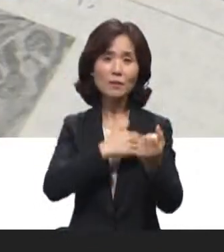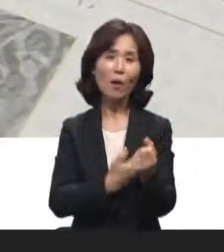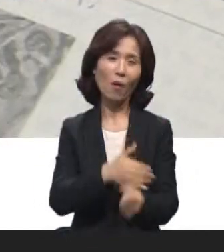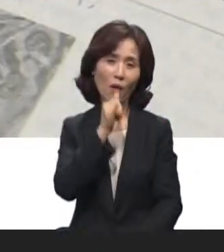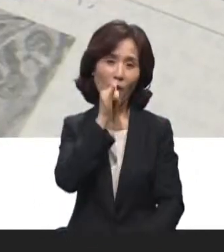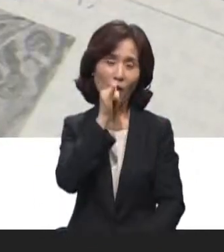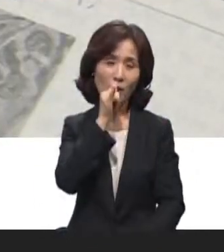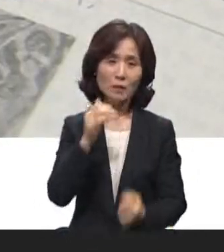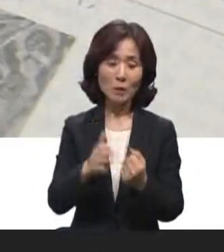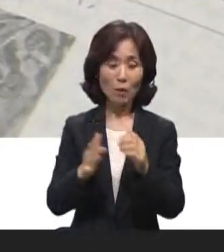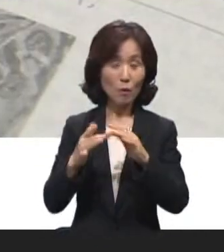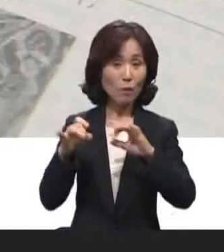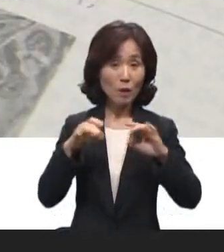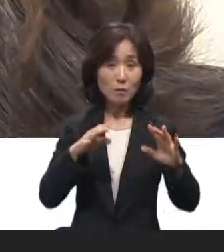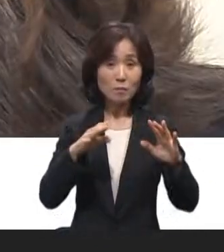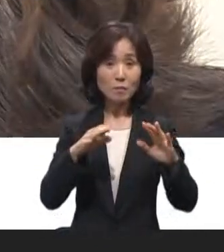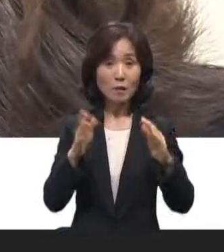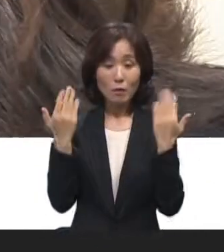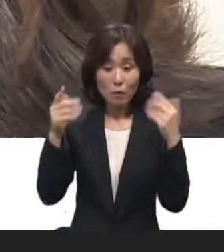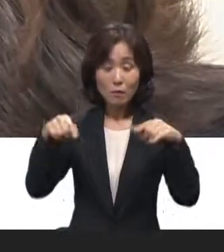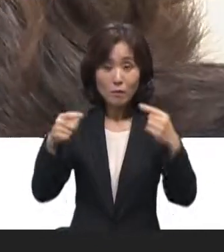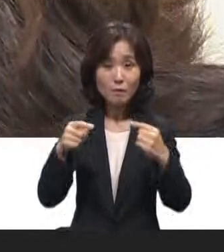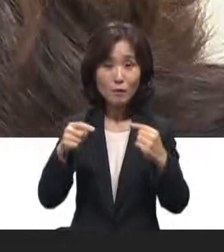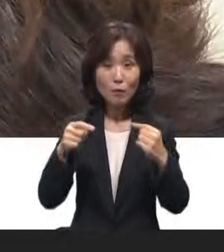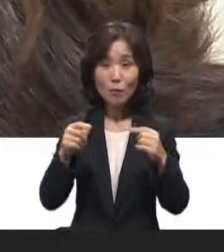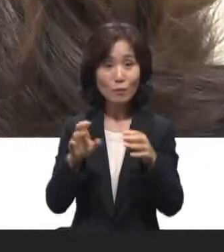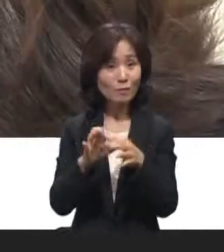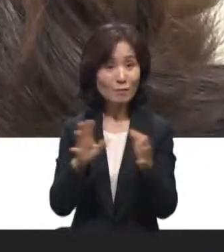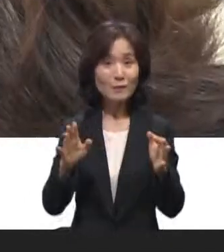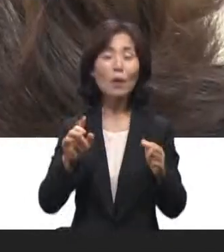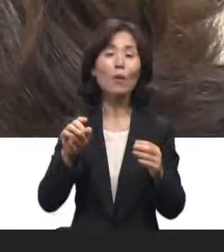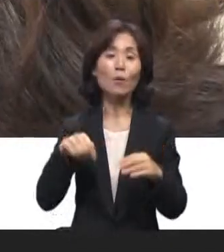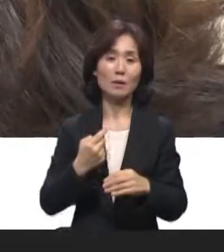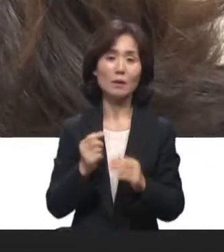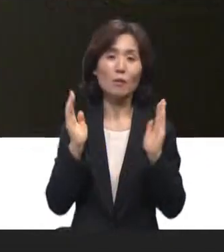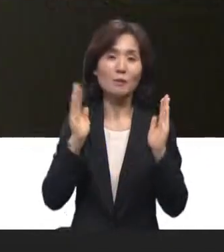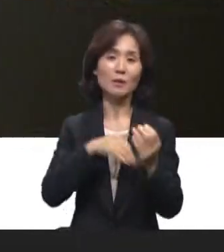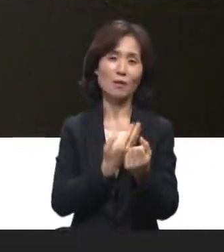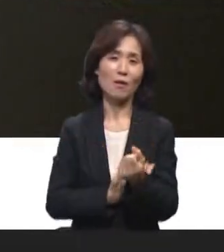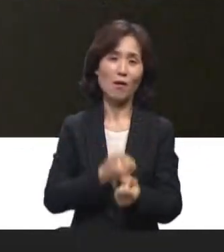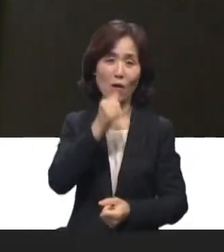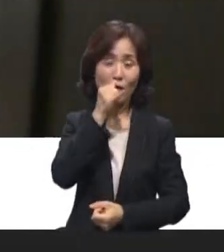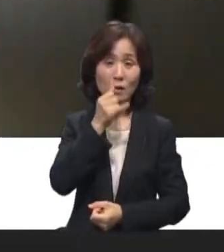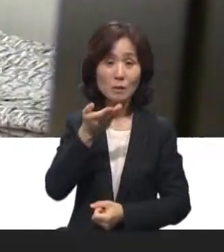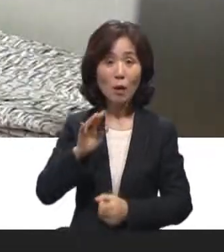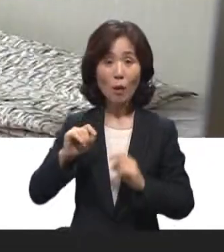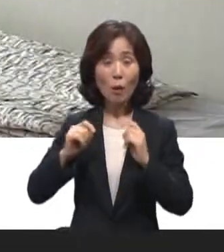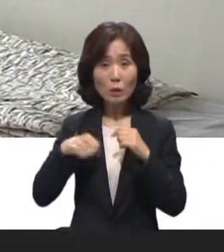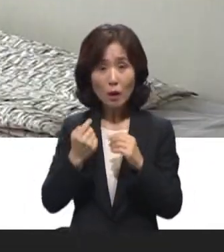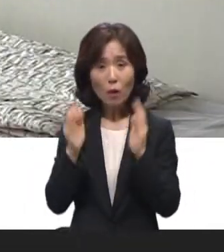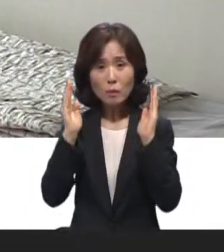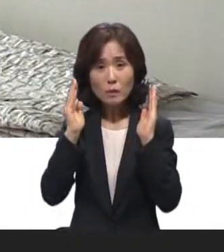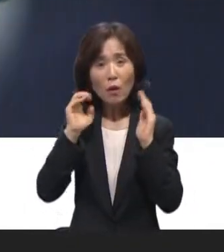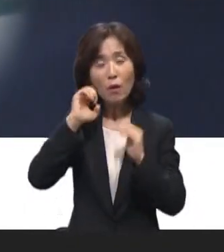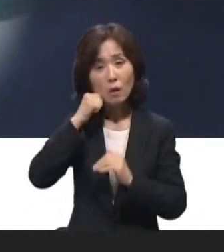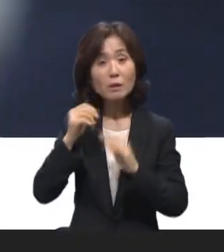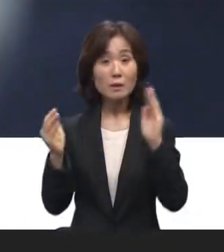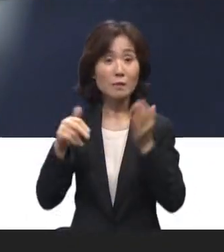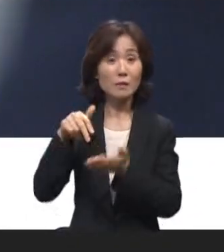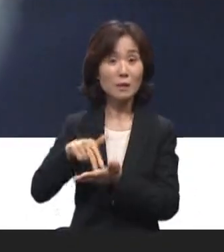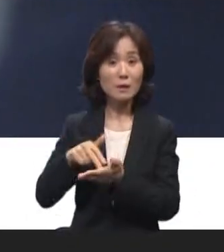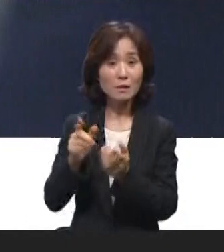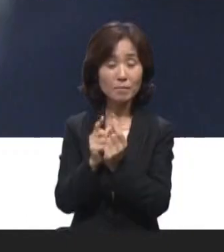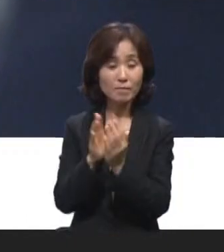온라인 상황이든 대면 등교 상황이 된 스스로 공부하는 능력이 좀 있는데요 실제 혼자서 공부하는 게 힘든 학생들의 경우